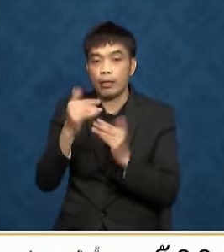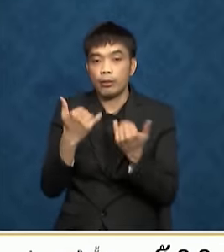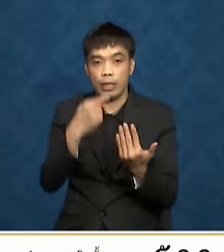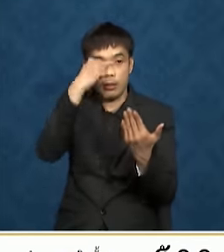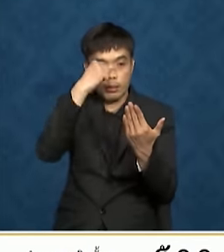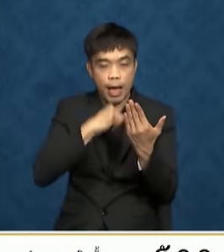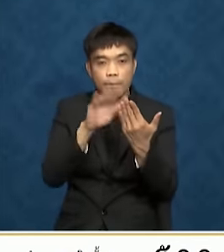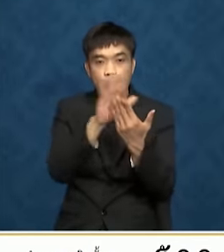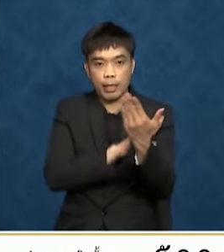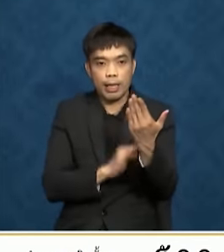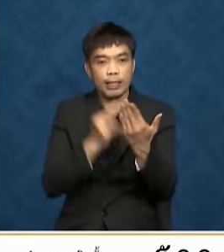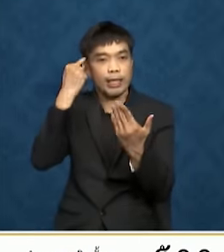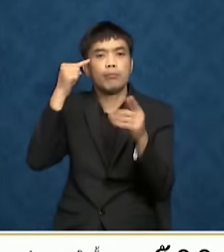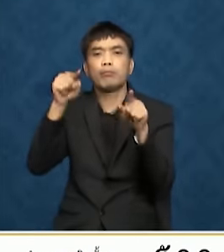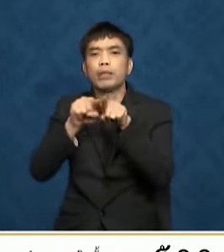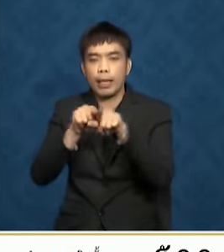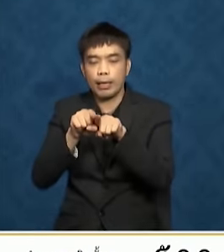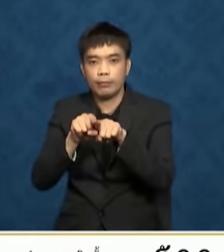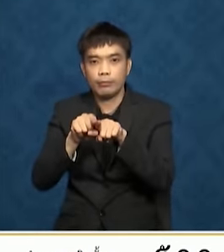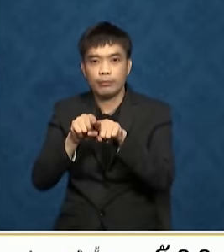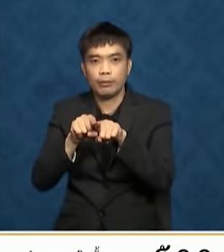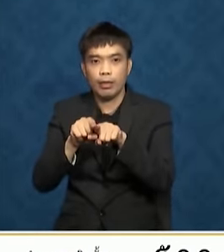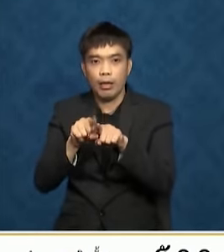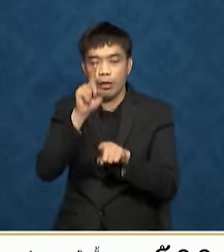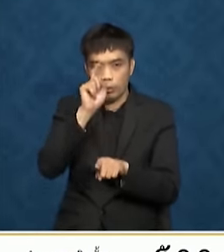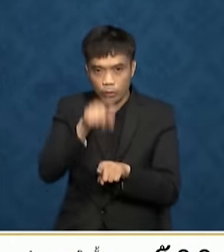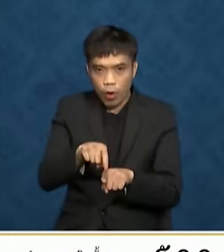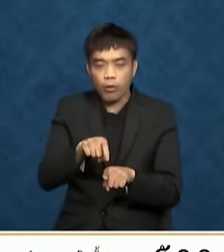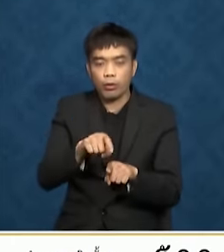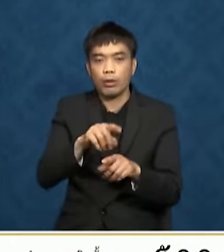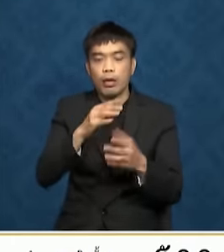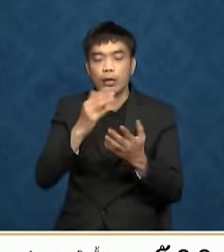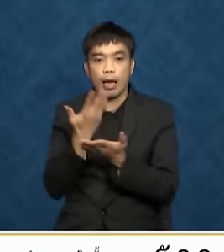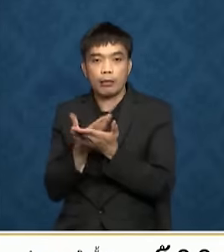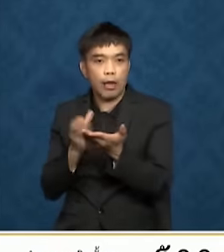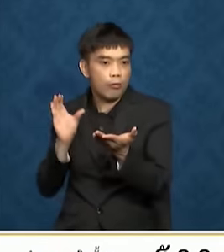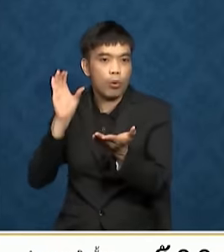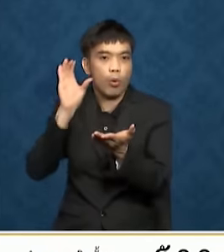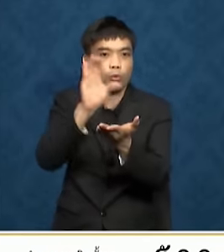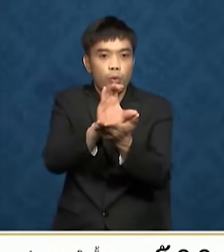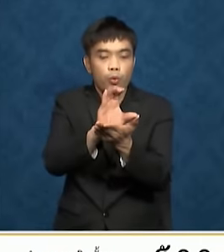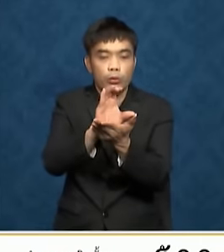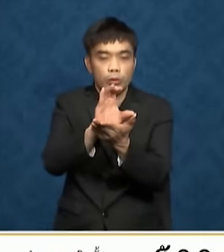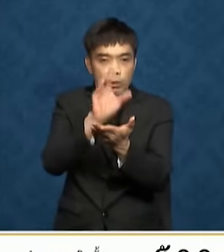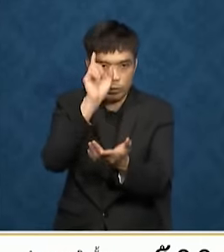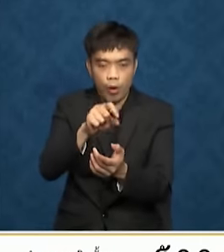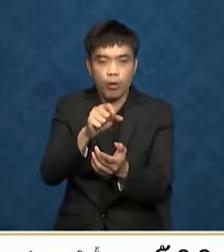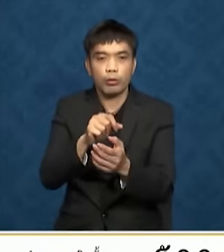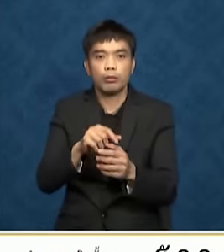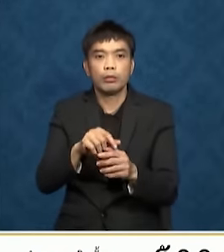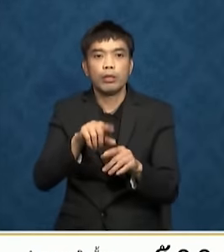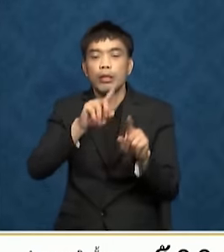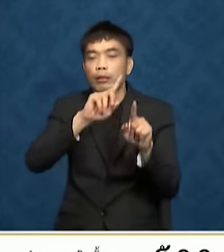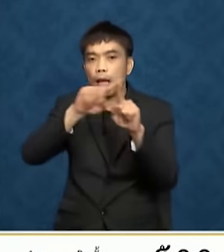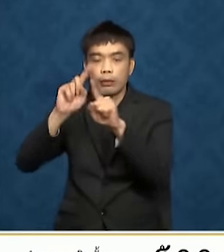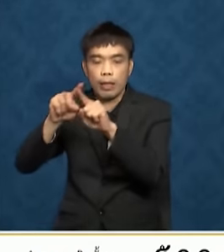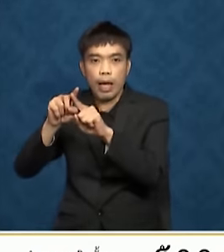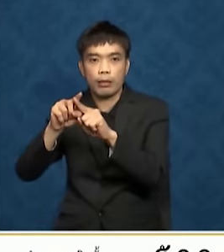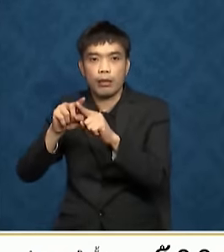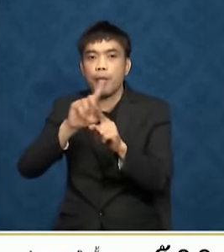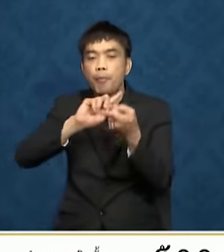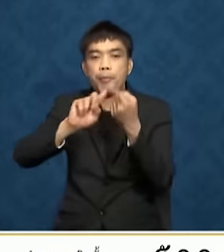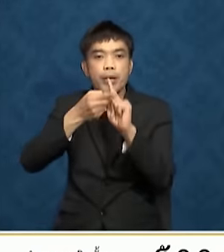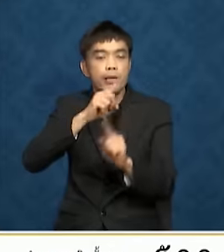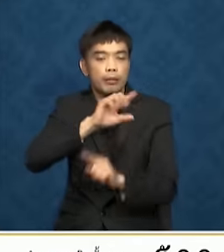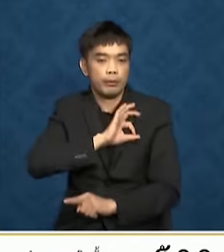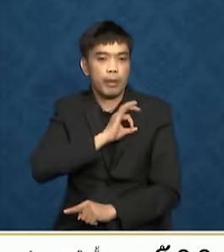นี้เราเห็นตรงกันต้องรักษาไว้ด้วยการลงทุนที่infrastructureทุกเอ่อเพื่อนสมาชิกทุก